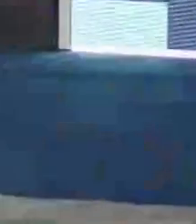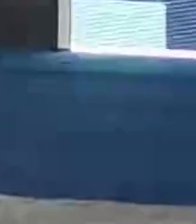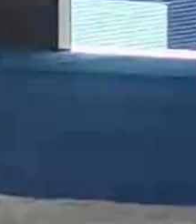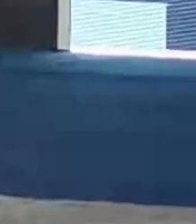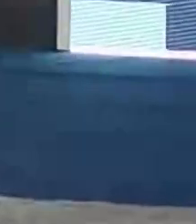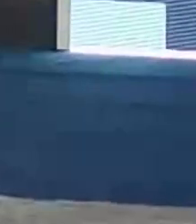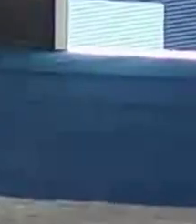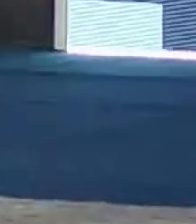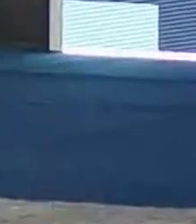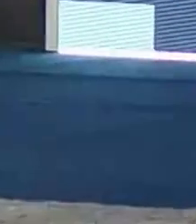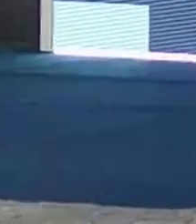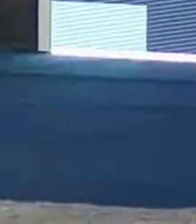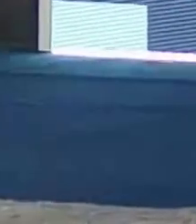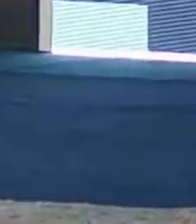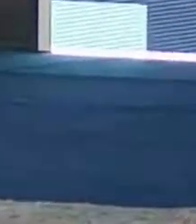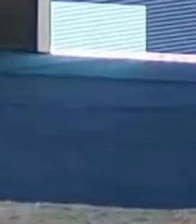Gloire à Dieu.